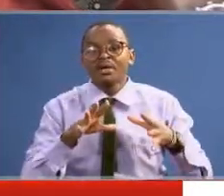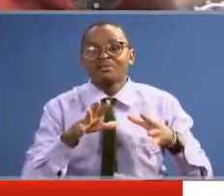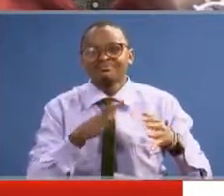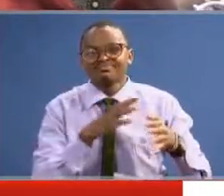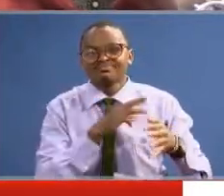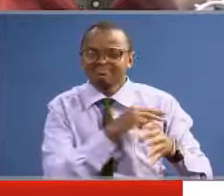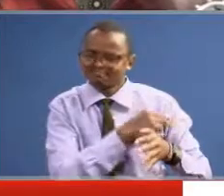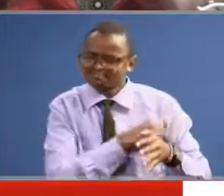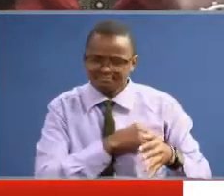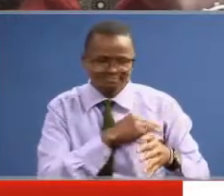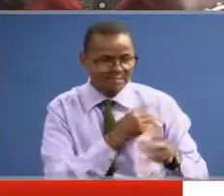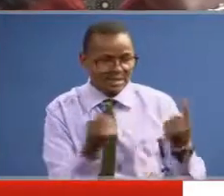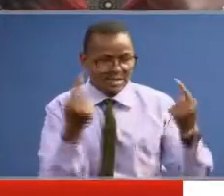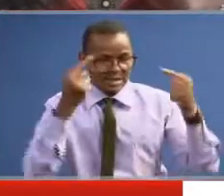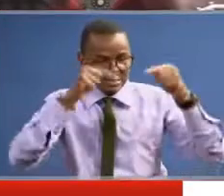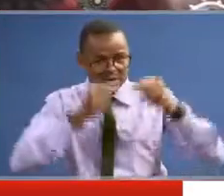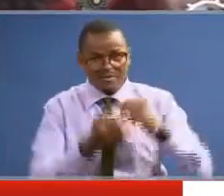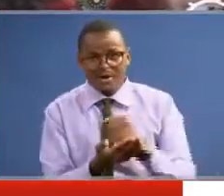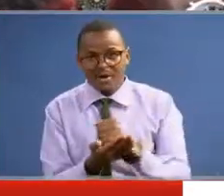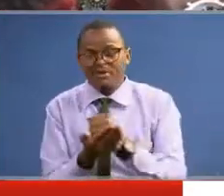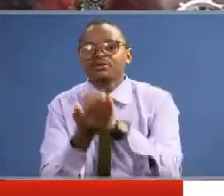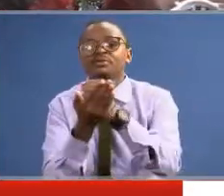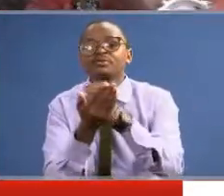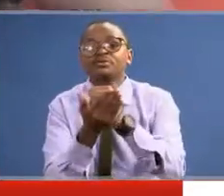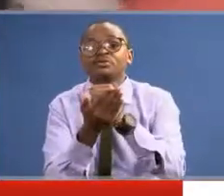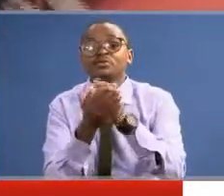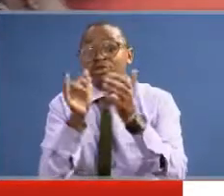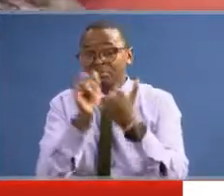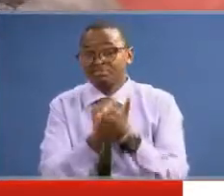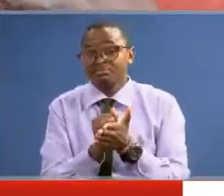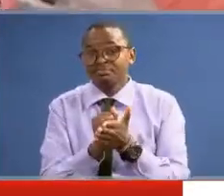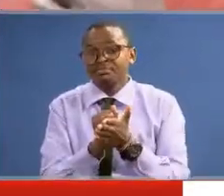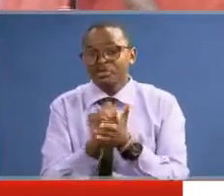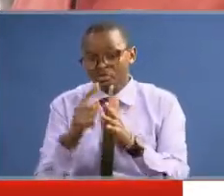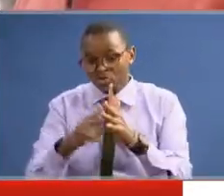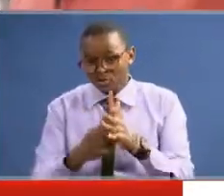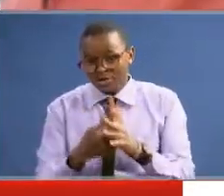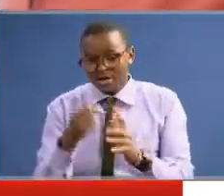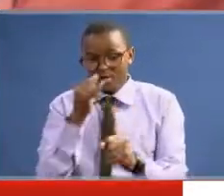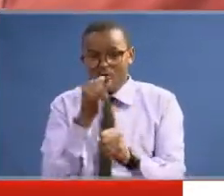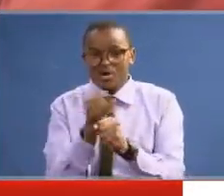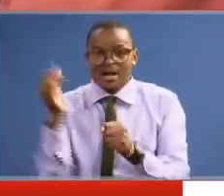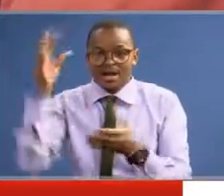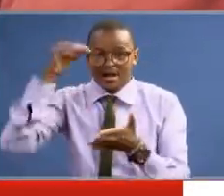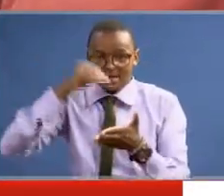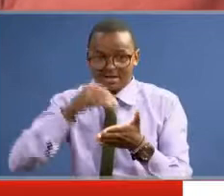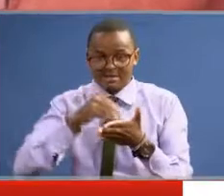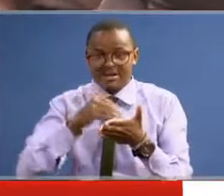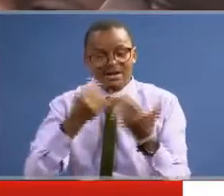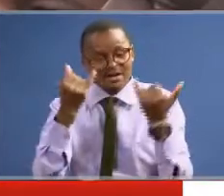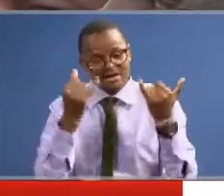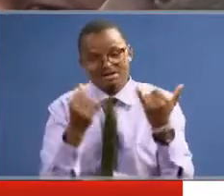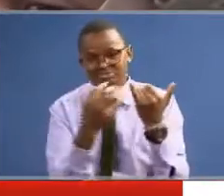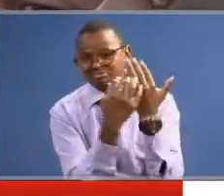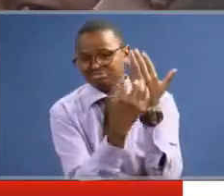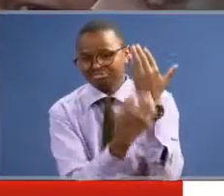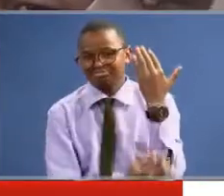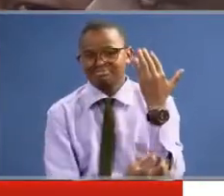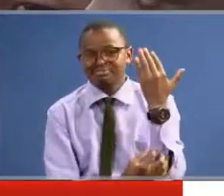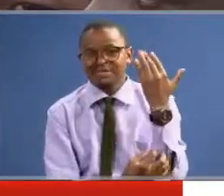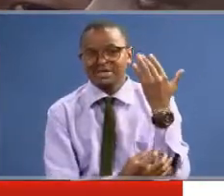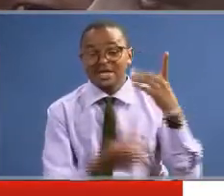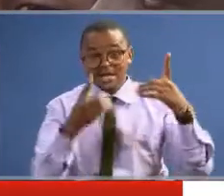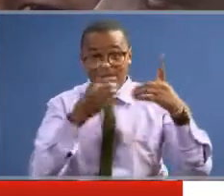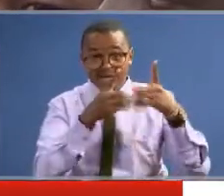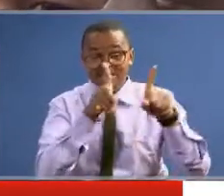huruma wa kusaidia, wa msaada, wakuje watusaidie ndio tuanzishe kazi tena juu sasa tuko chini. Kulichomeka